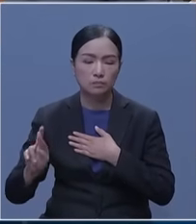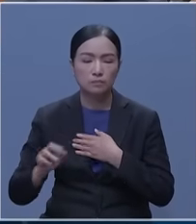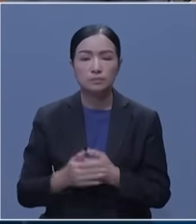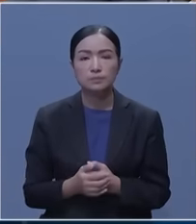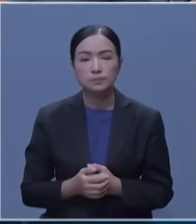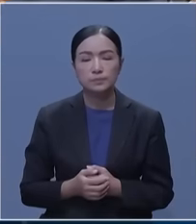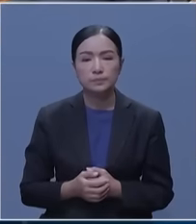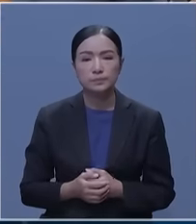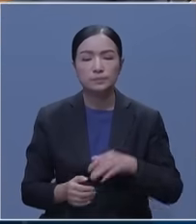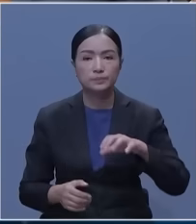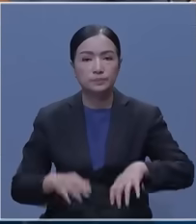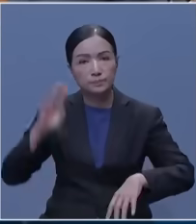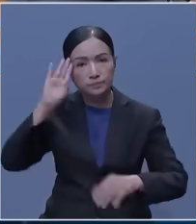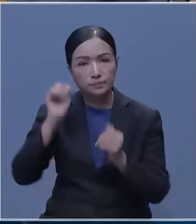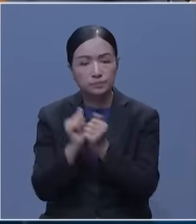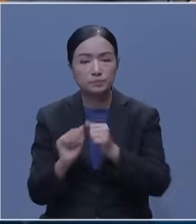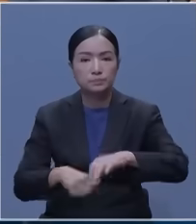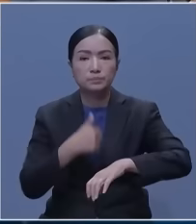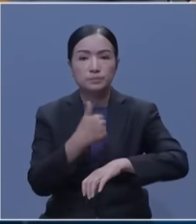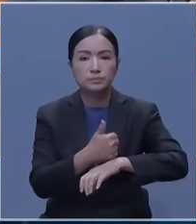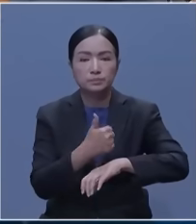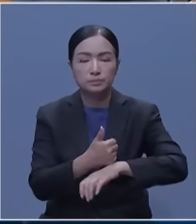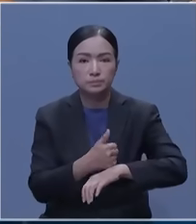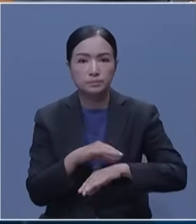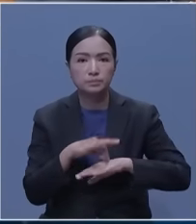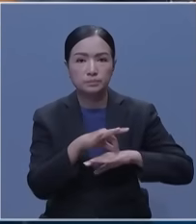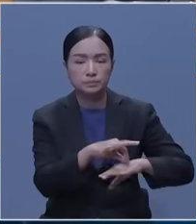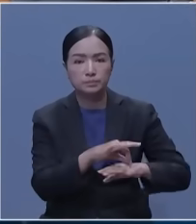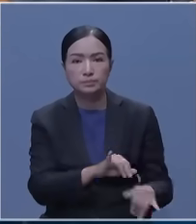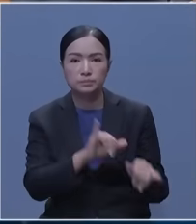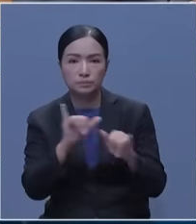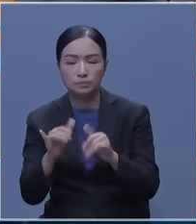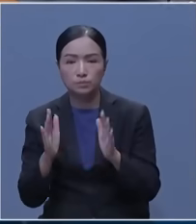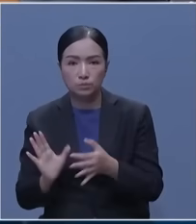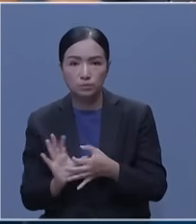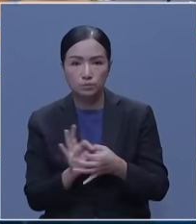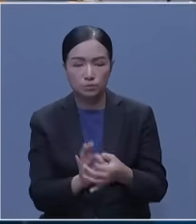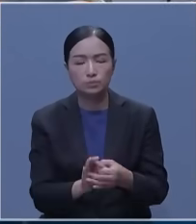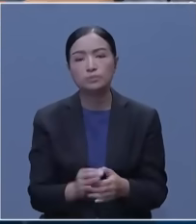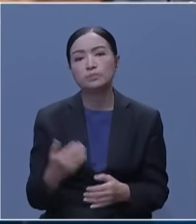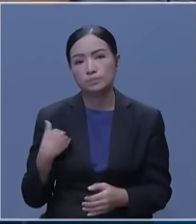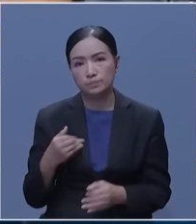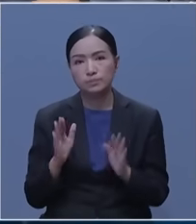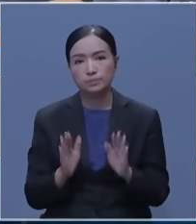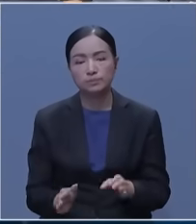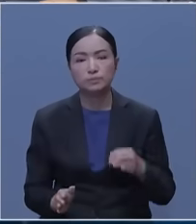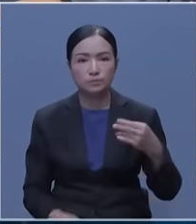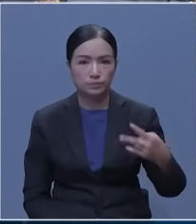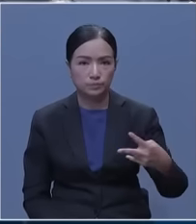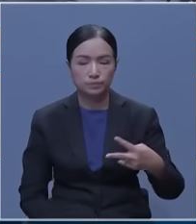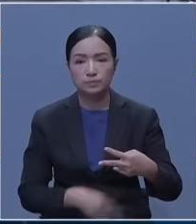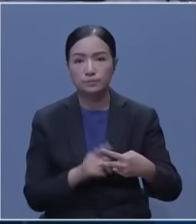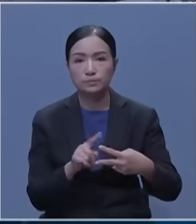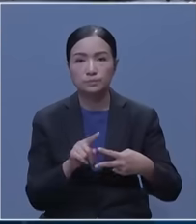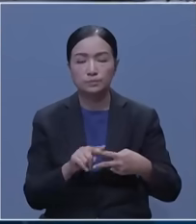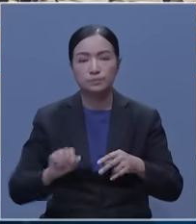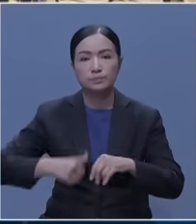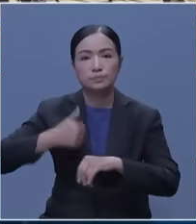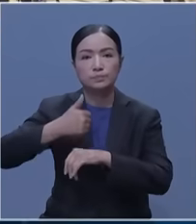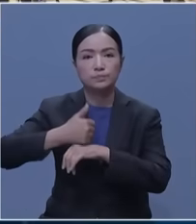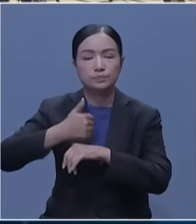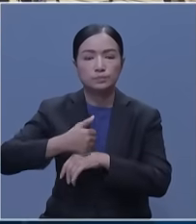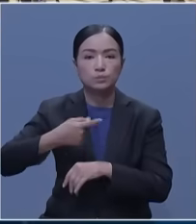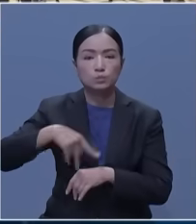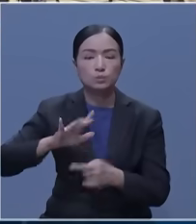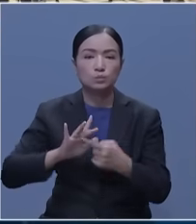ำกับนะครับการแต่งตั้งโยกย้ายผู้กำกับเนี่ยนะครับจะมีบุคคลที่เข้ามาเกี่ยวข้อง2ส่วนส่วนแรกก็คือเป็นส่วนของผู้บัญชาการ